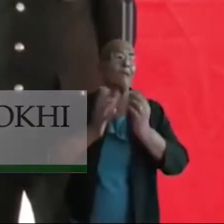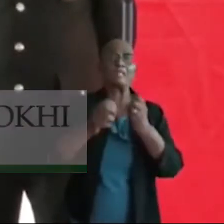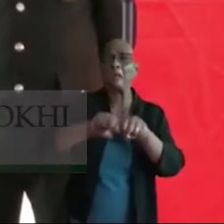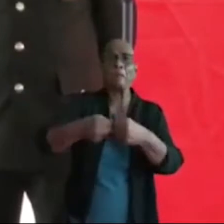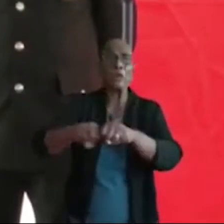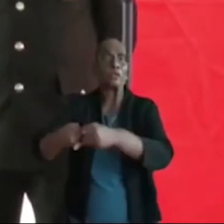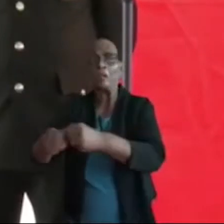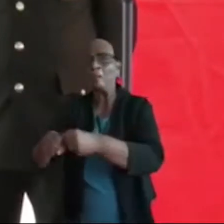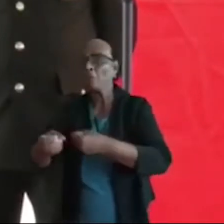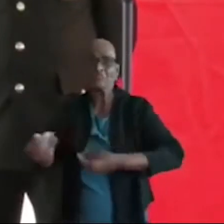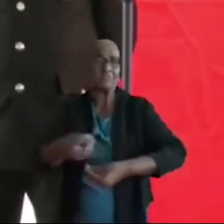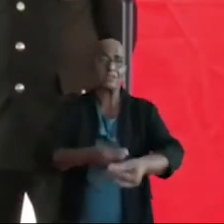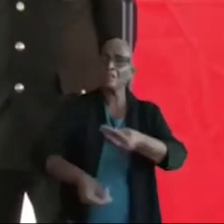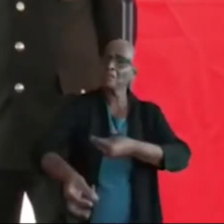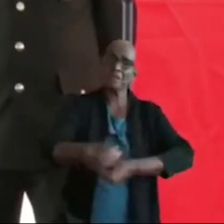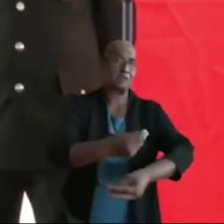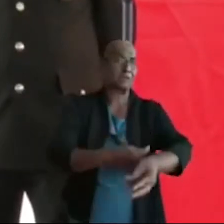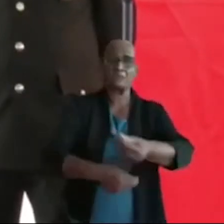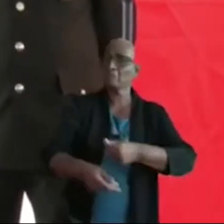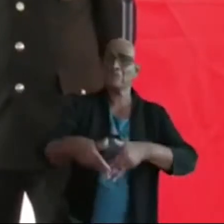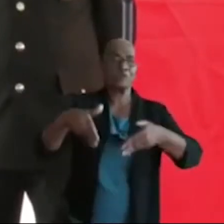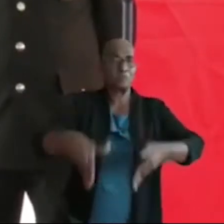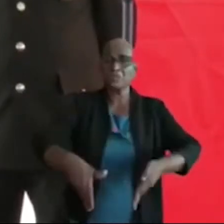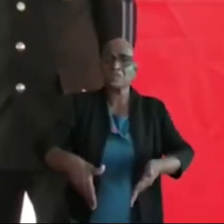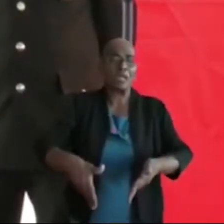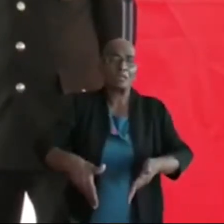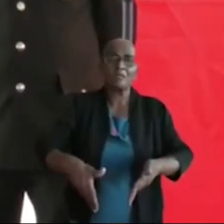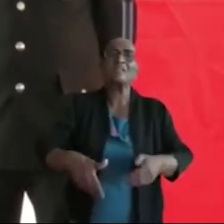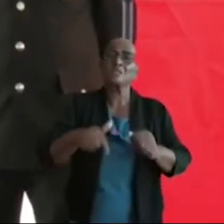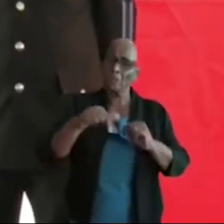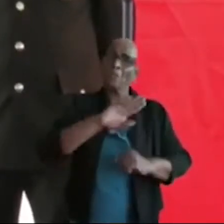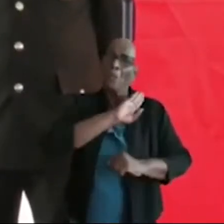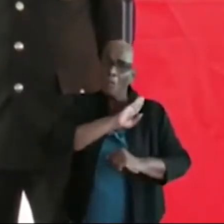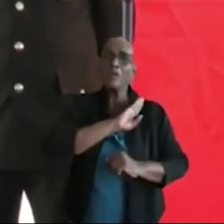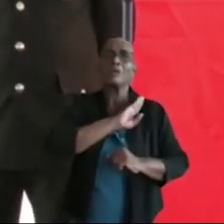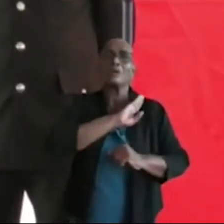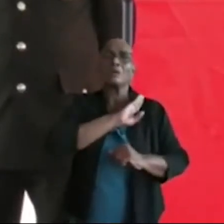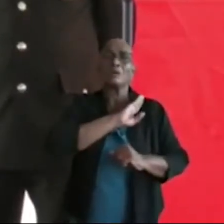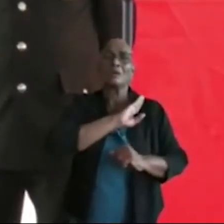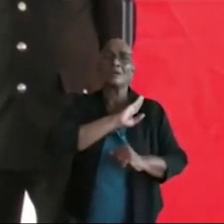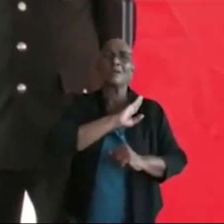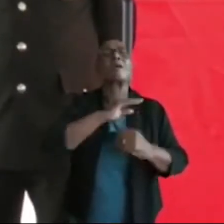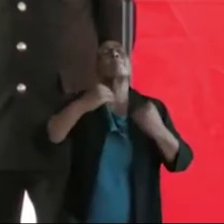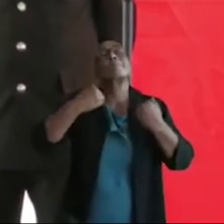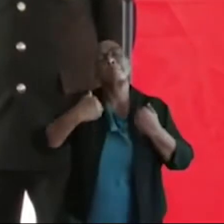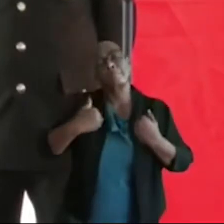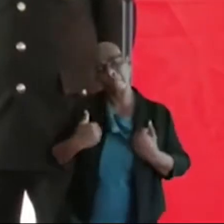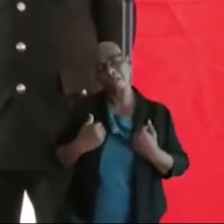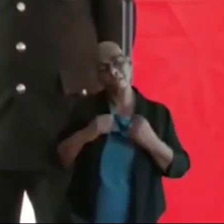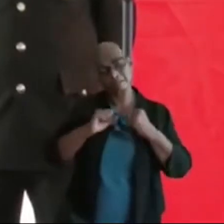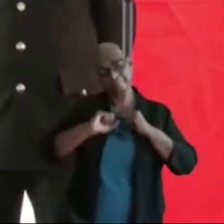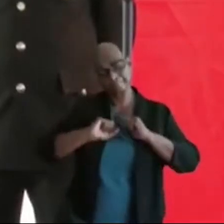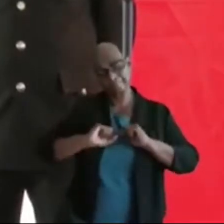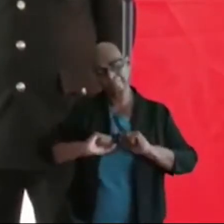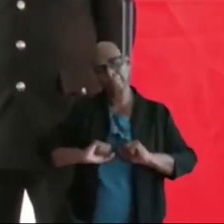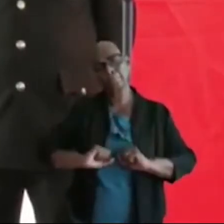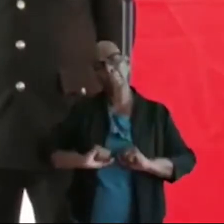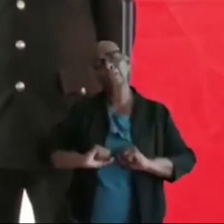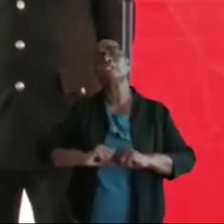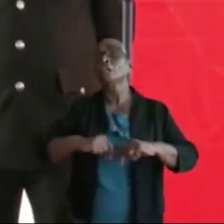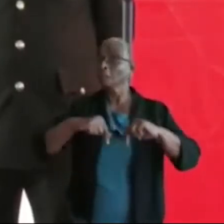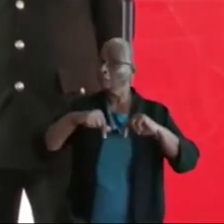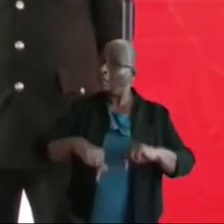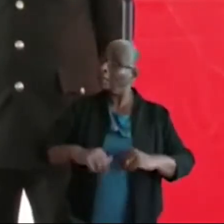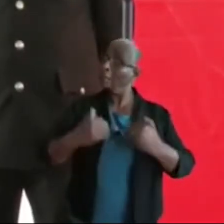schade aan de economie en ons bestaan is er ook het menselijk leed. Laten we